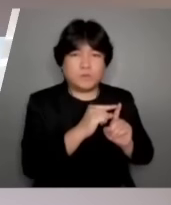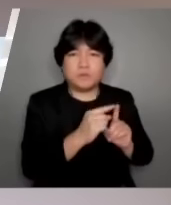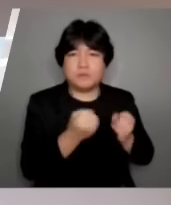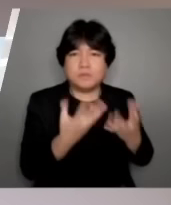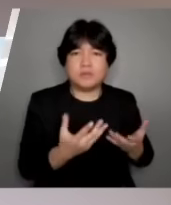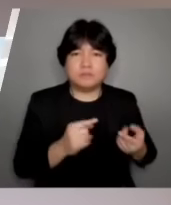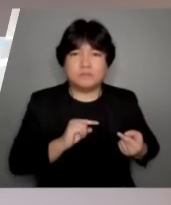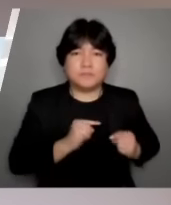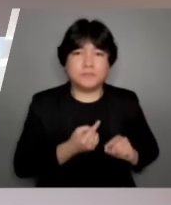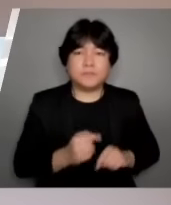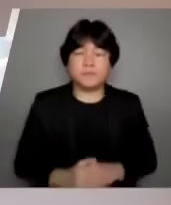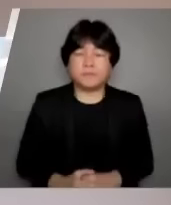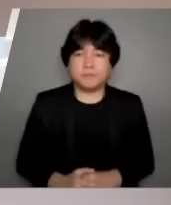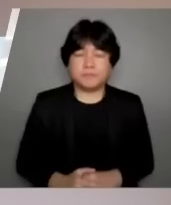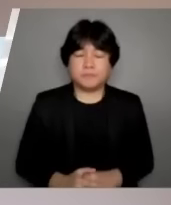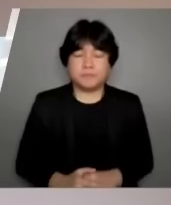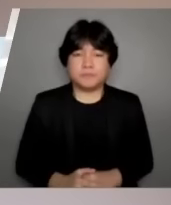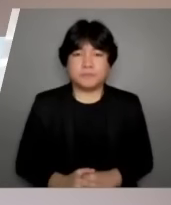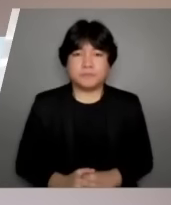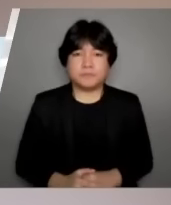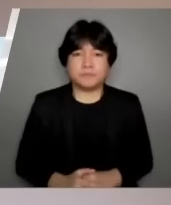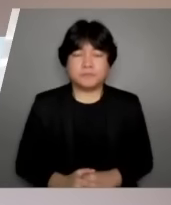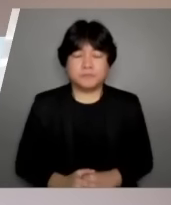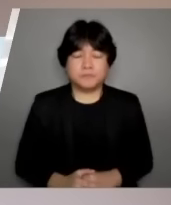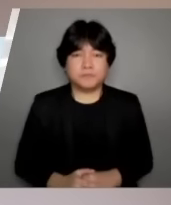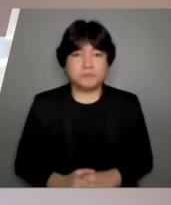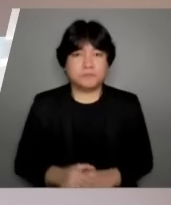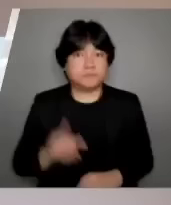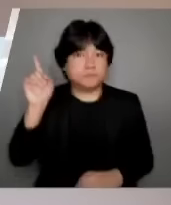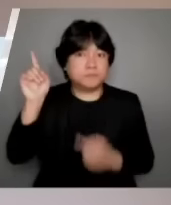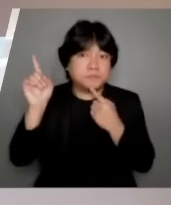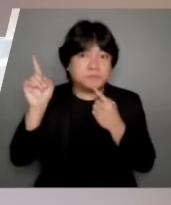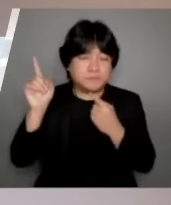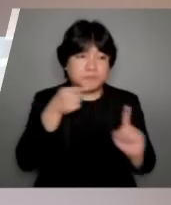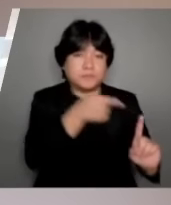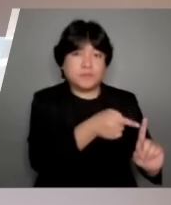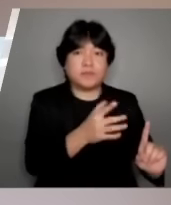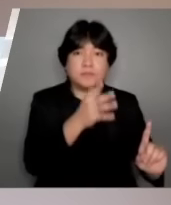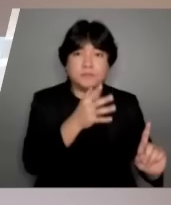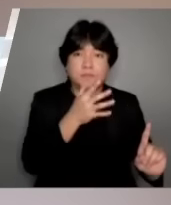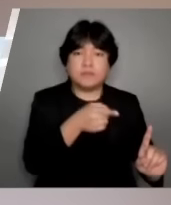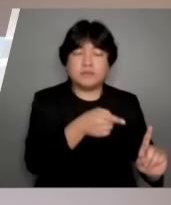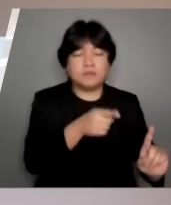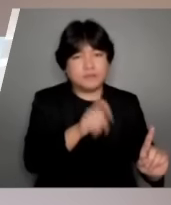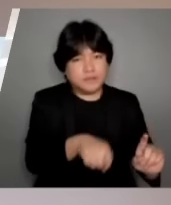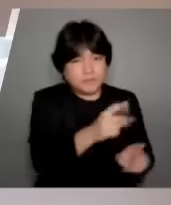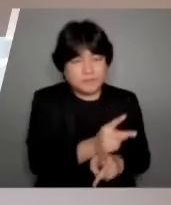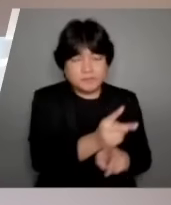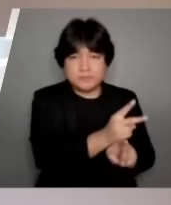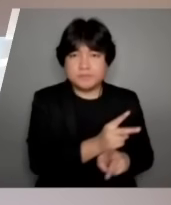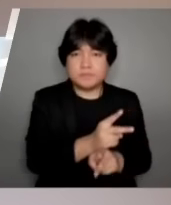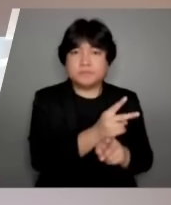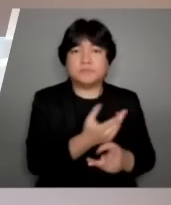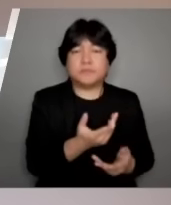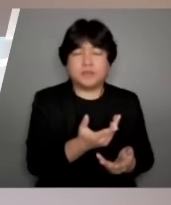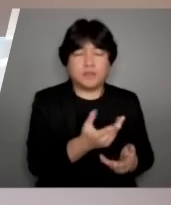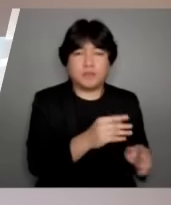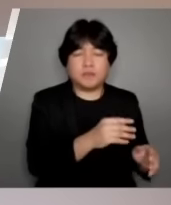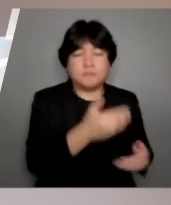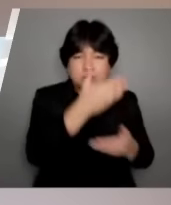Mensahe ni Carlos sa kanyang ina. Ang message ko po sa inyo na mag-heal kayo, mag-move on.